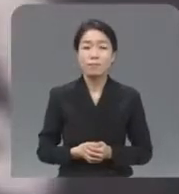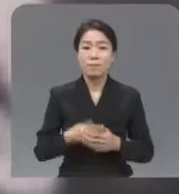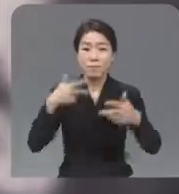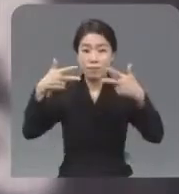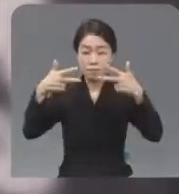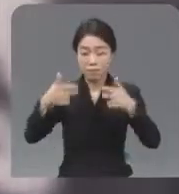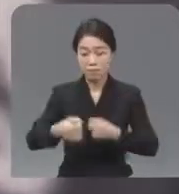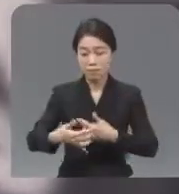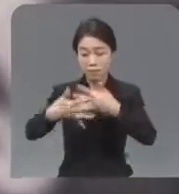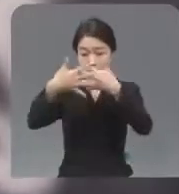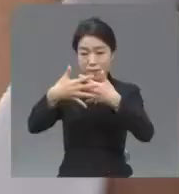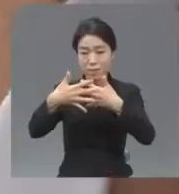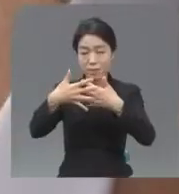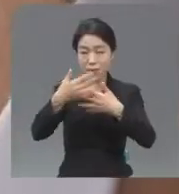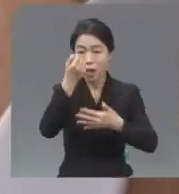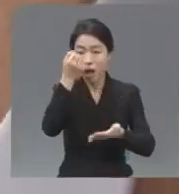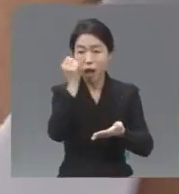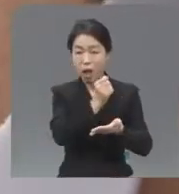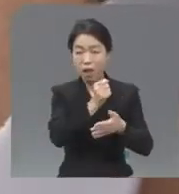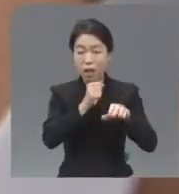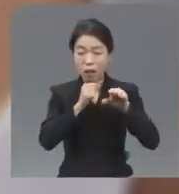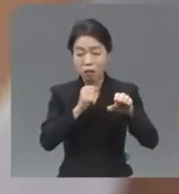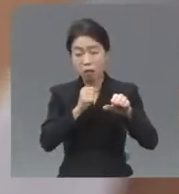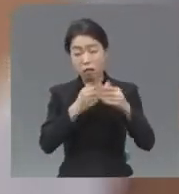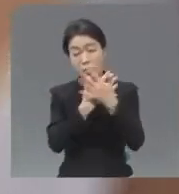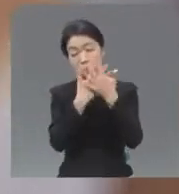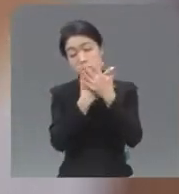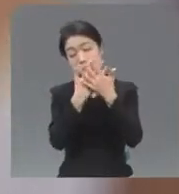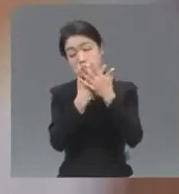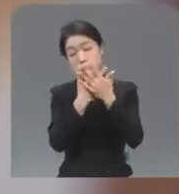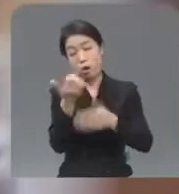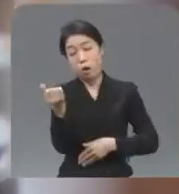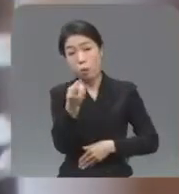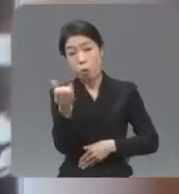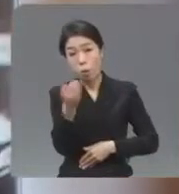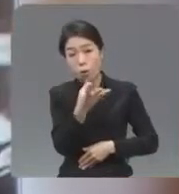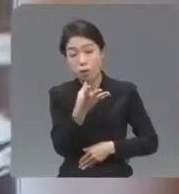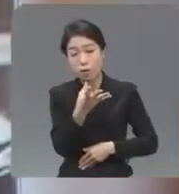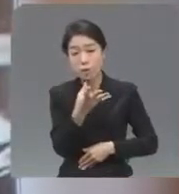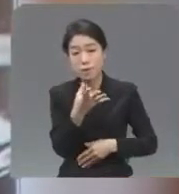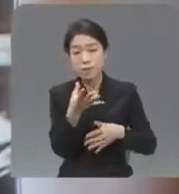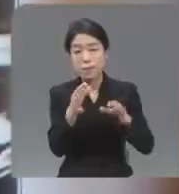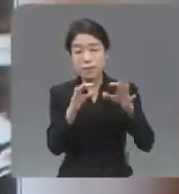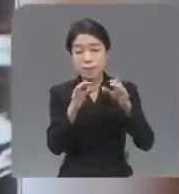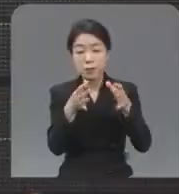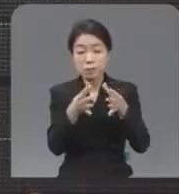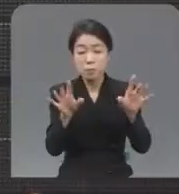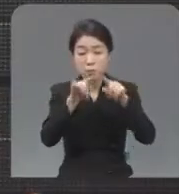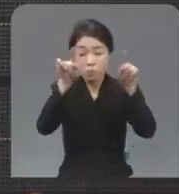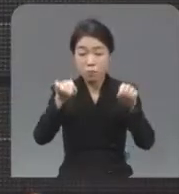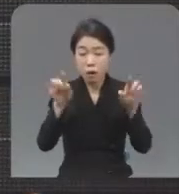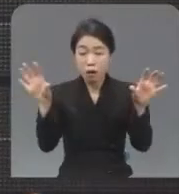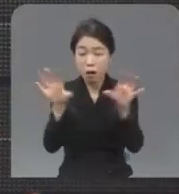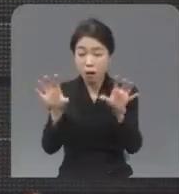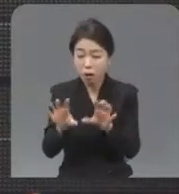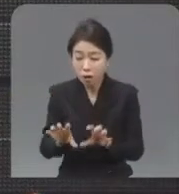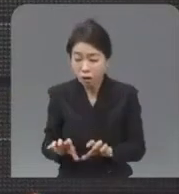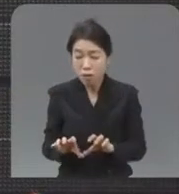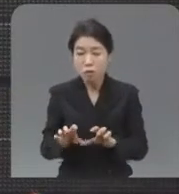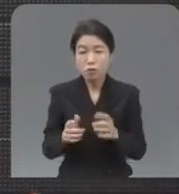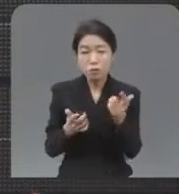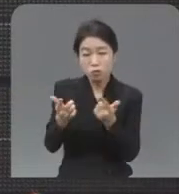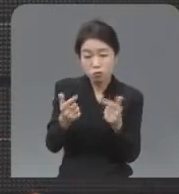CCTV에 찍힌 용의 차량. 도저히 알아볼 수 없는 번호판이 깨진 화면 조각을 모으고 윤곽을 다듬자